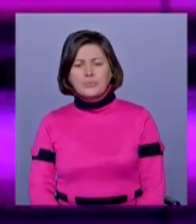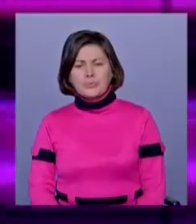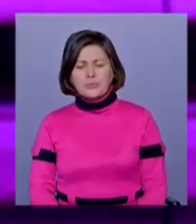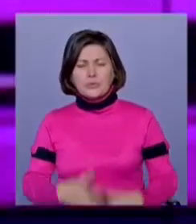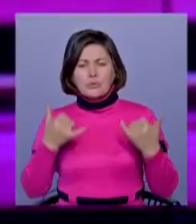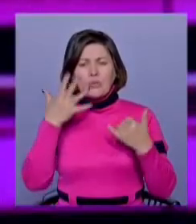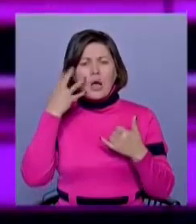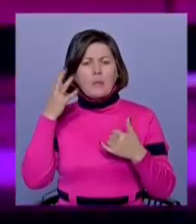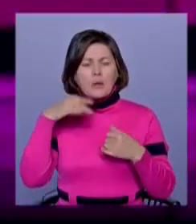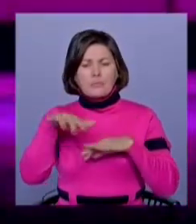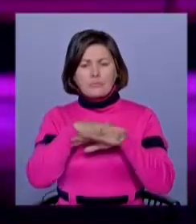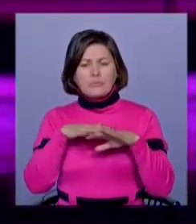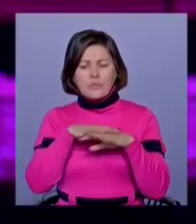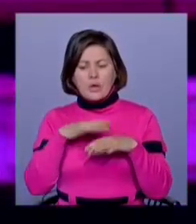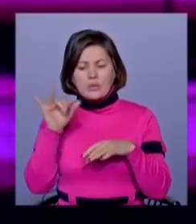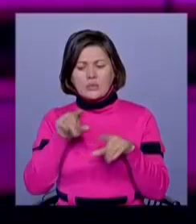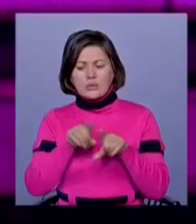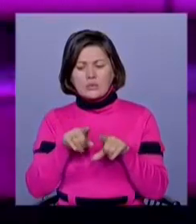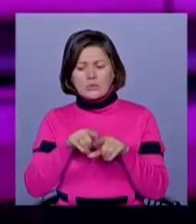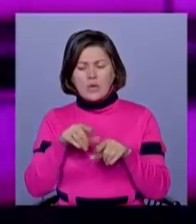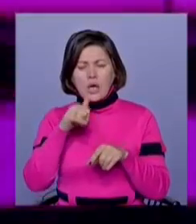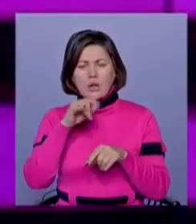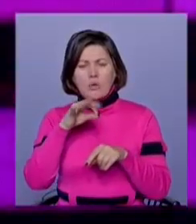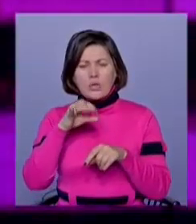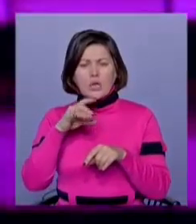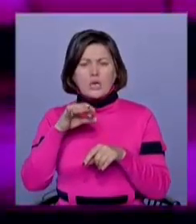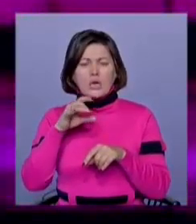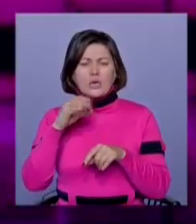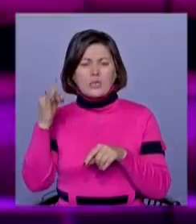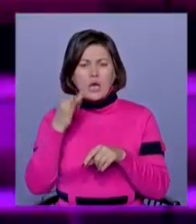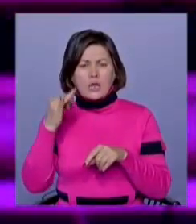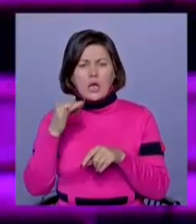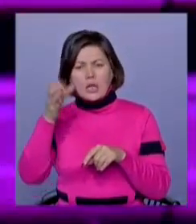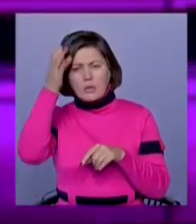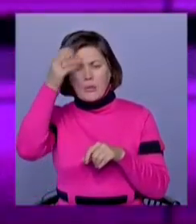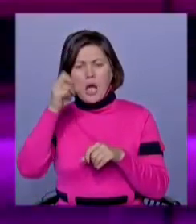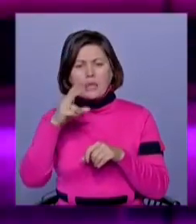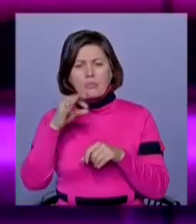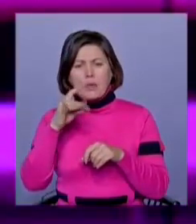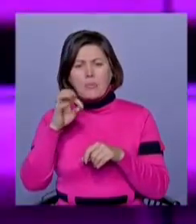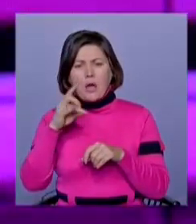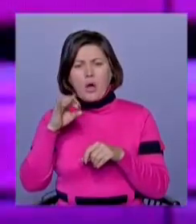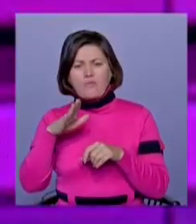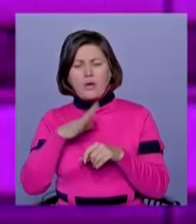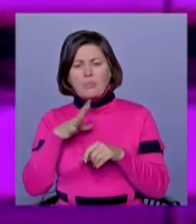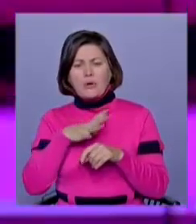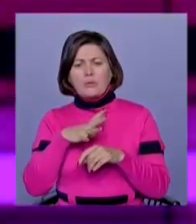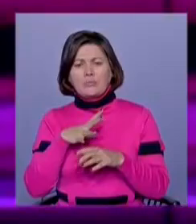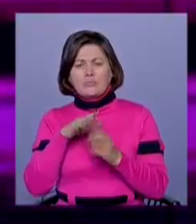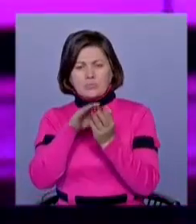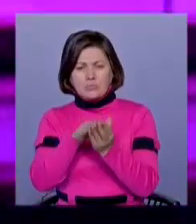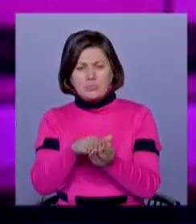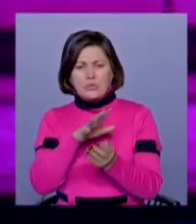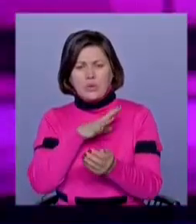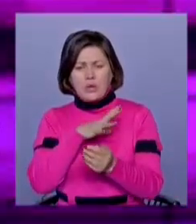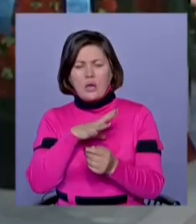Бүгін Алматы жұртшылығы біртуар ғалым, археолог, тарих ғылымдарының докторы, академик Карл Байпақовты ақтық сапарға шығарып